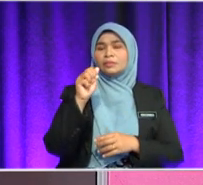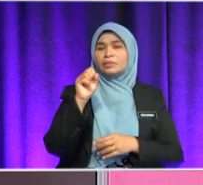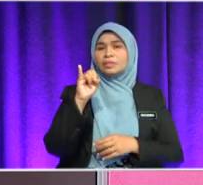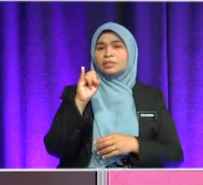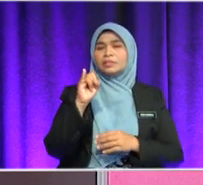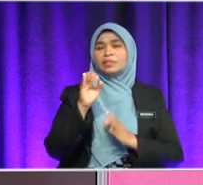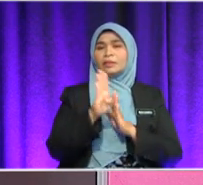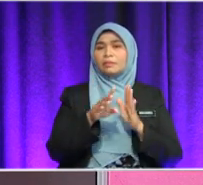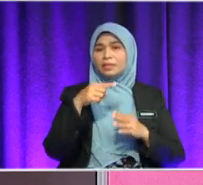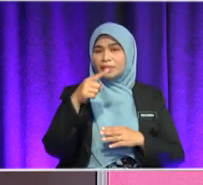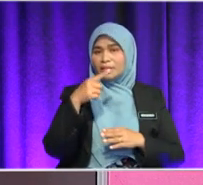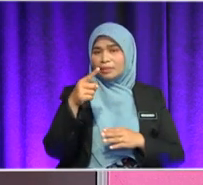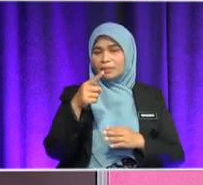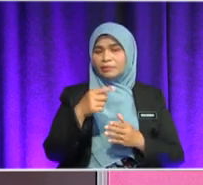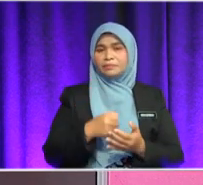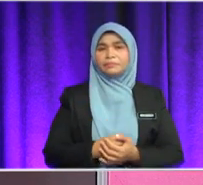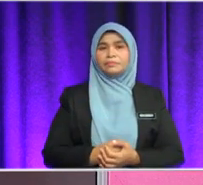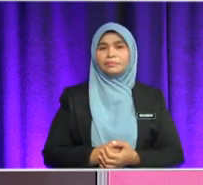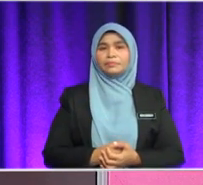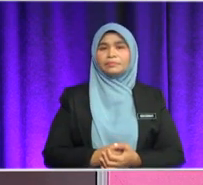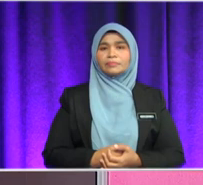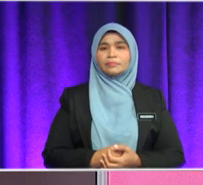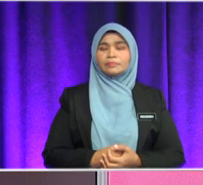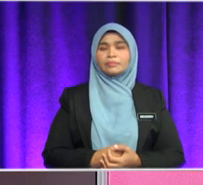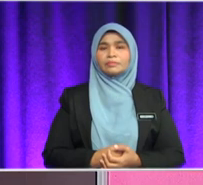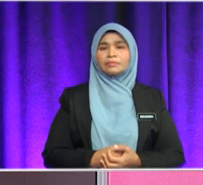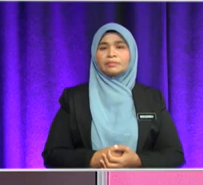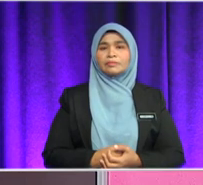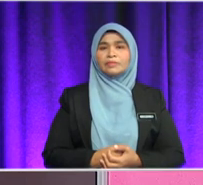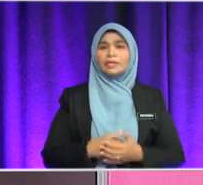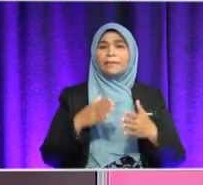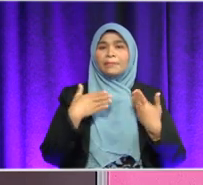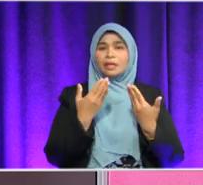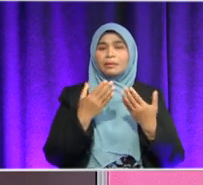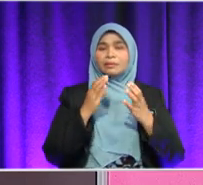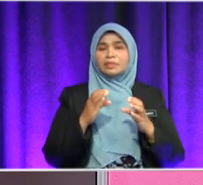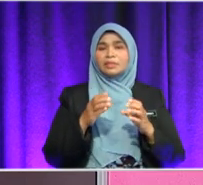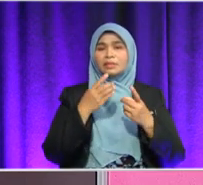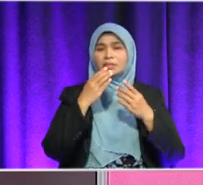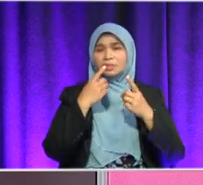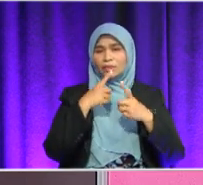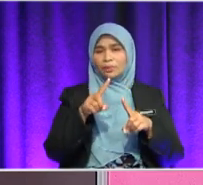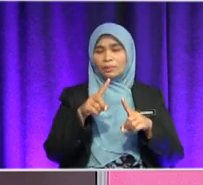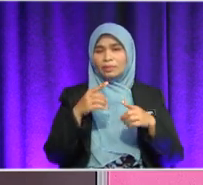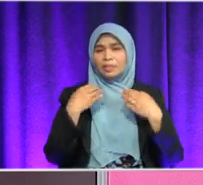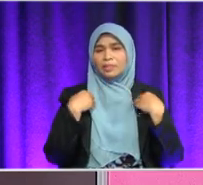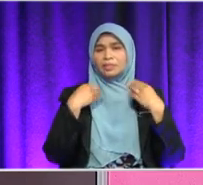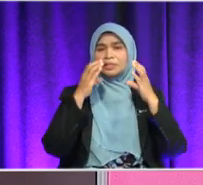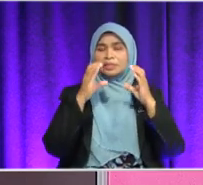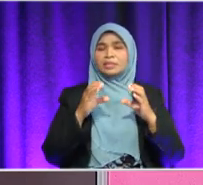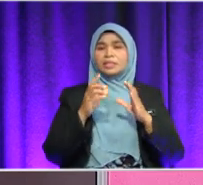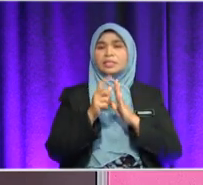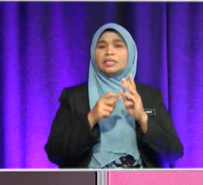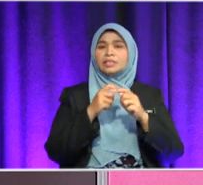berikut situasi berdasarkan statement ini bagaimana caranya jawabnya tadi